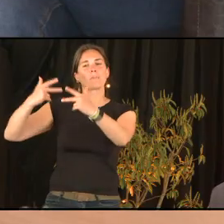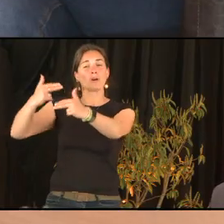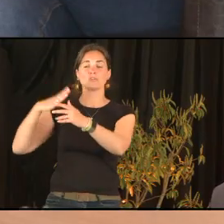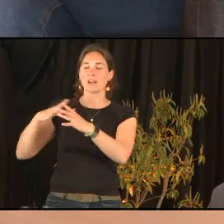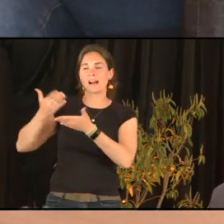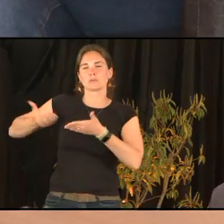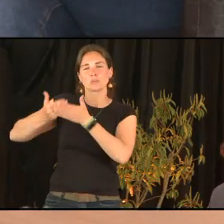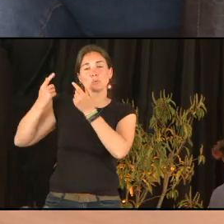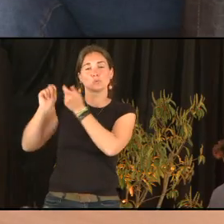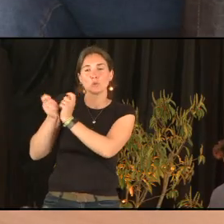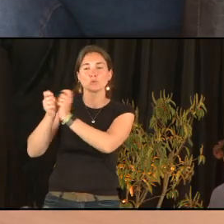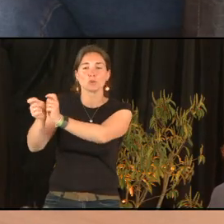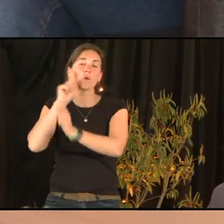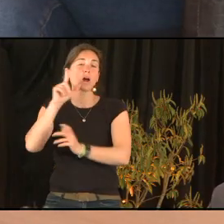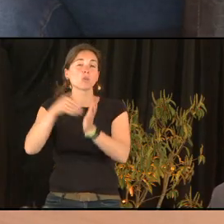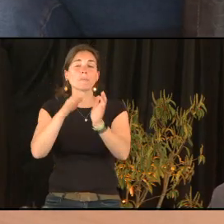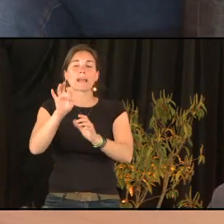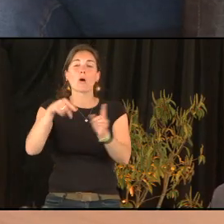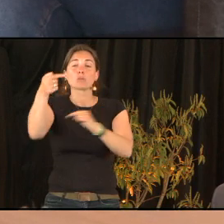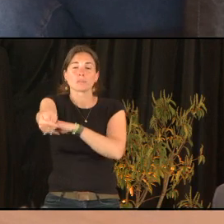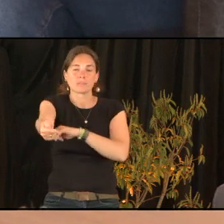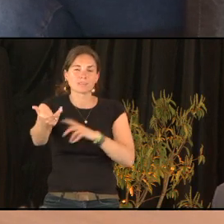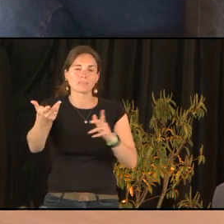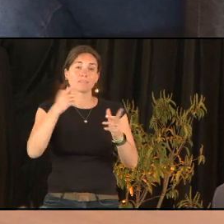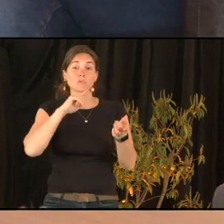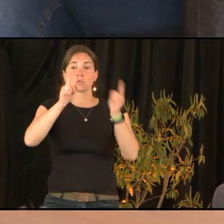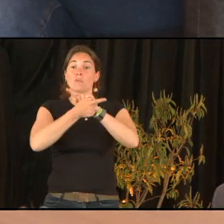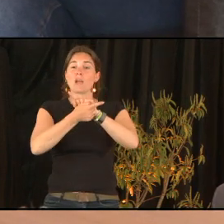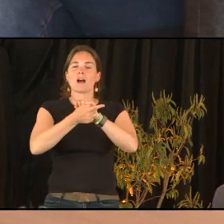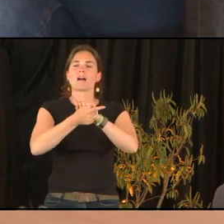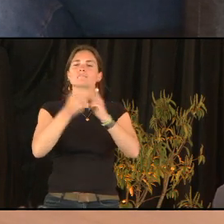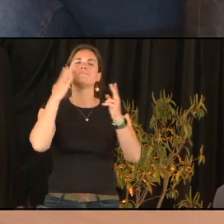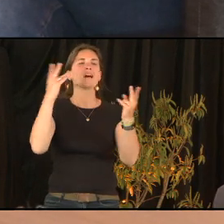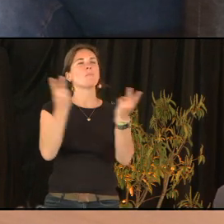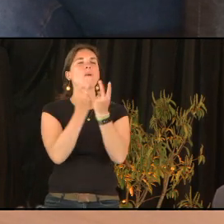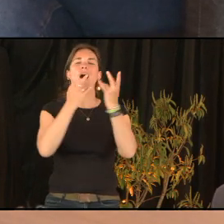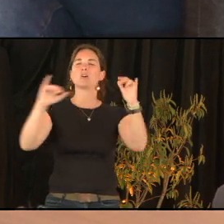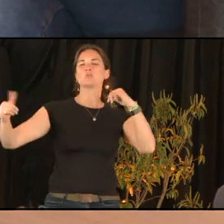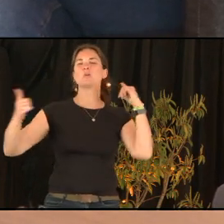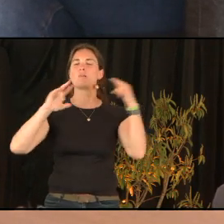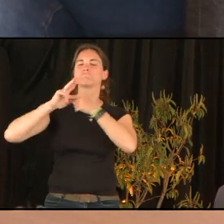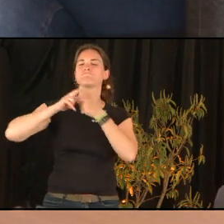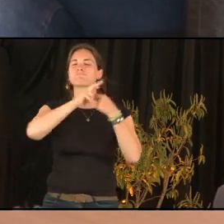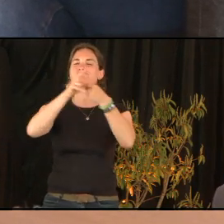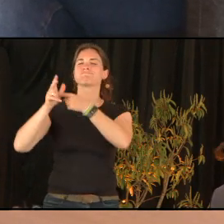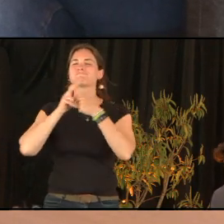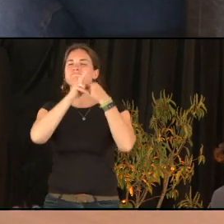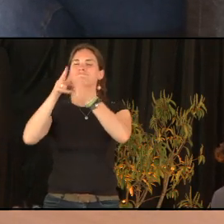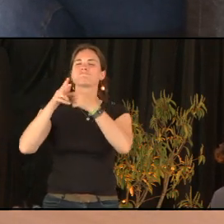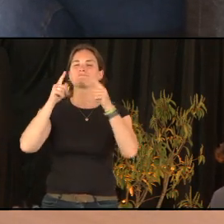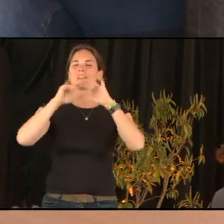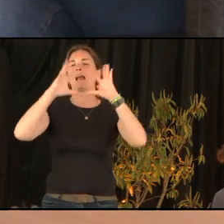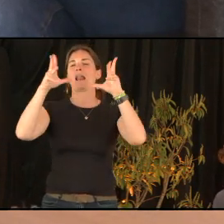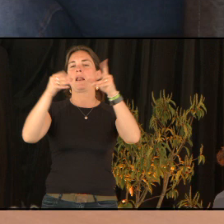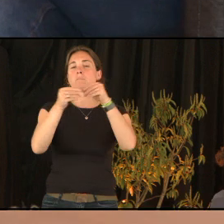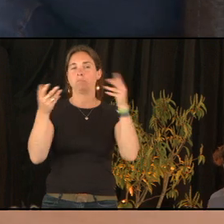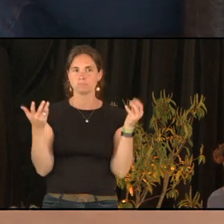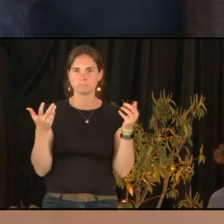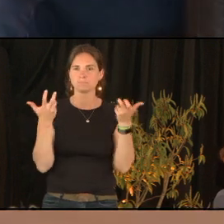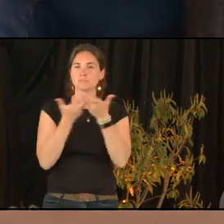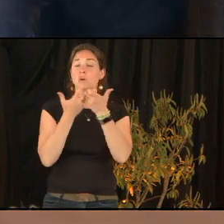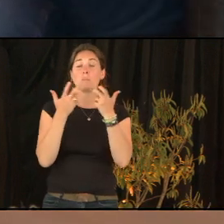en 2040, c'est transformé en parc, vous savez, les parcs d'attractions. Allez voir vos zoos